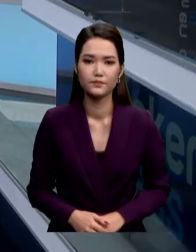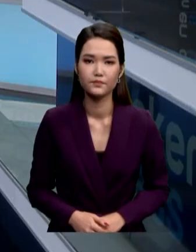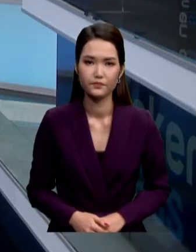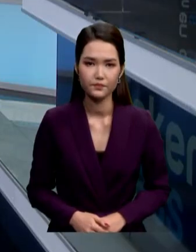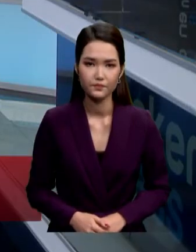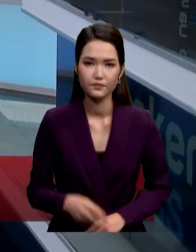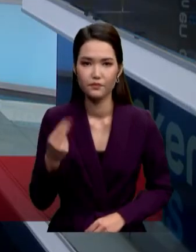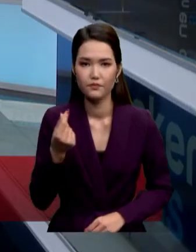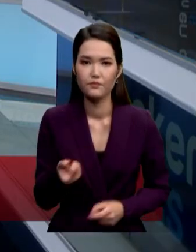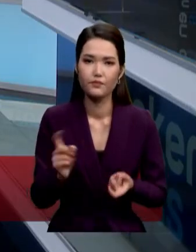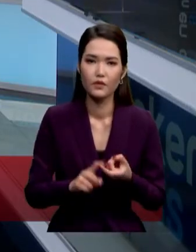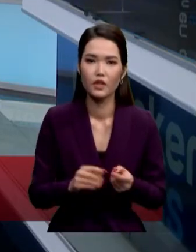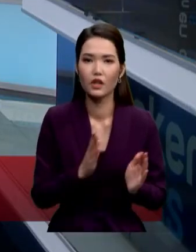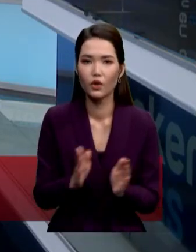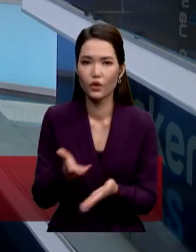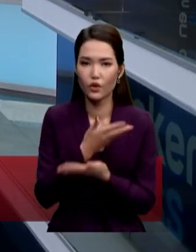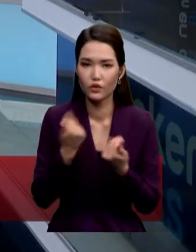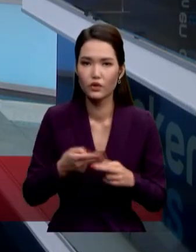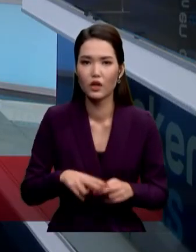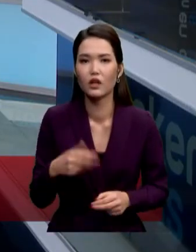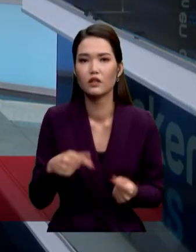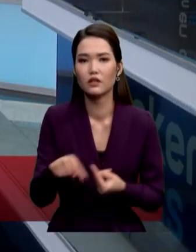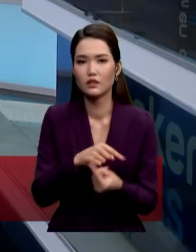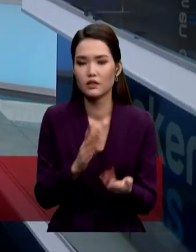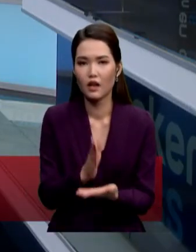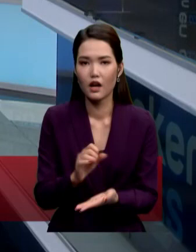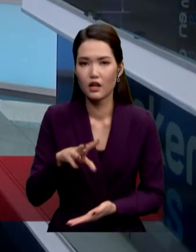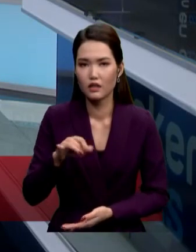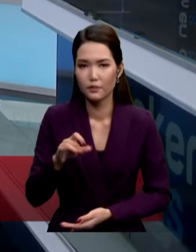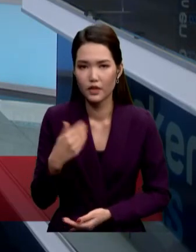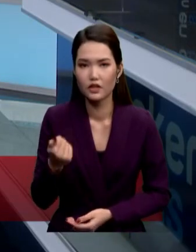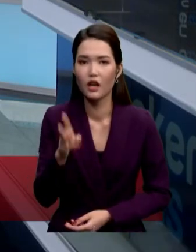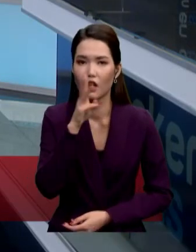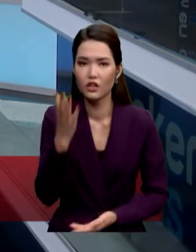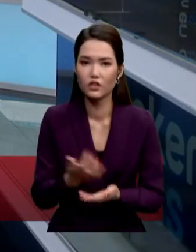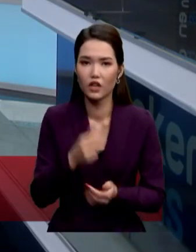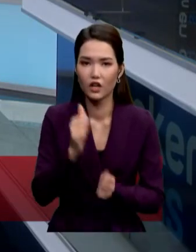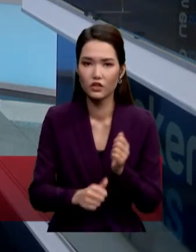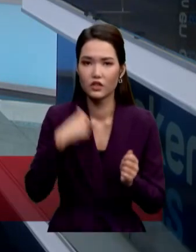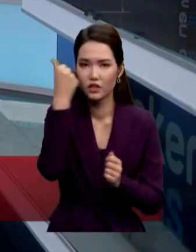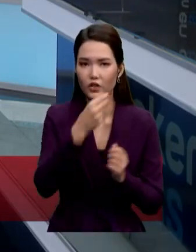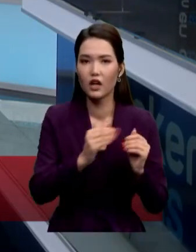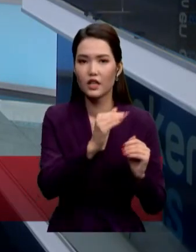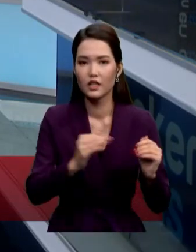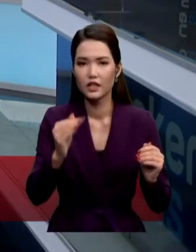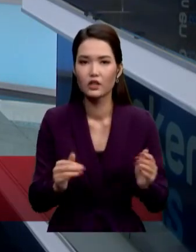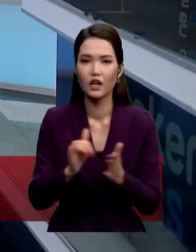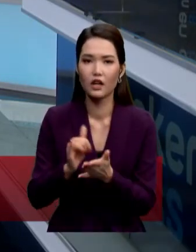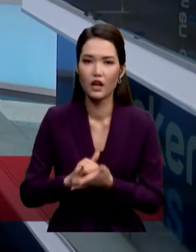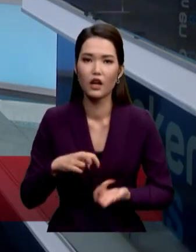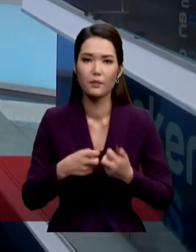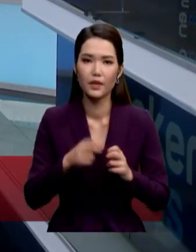Валюта нарығындағы тұрақсыздықты назарға алған Атамекен бизнес редакциясы қазақстандықтардың жалақысын жыл сайын инфляцияға индекстеу